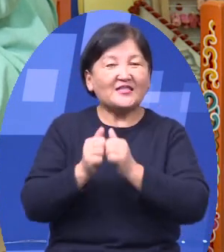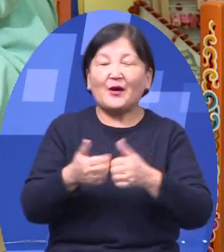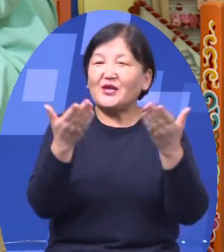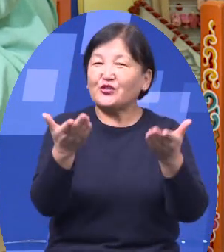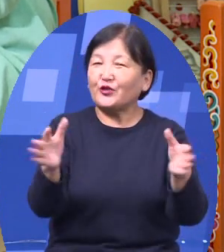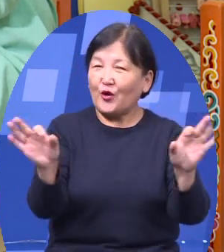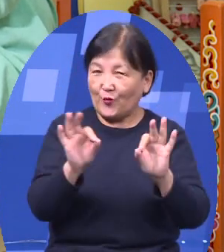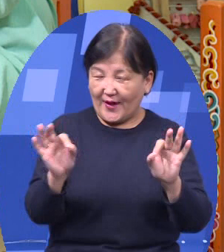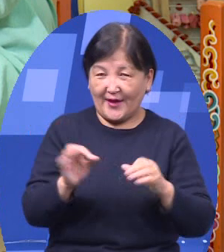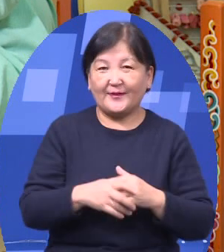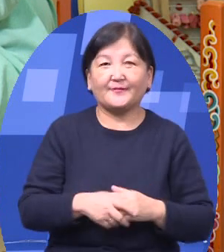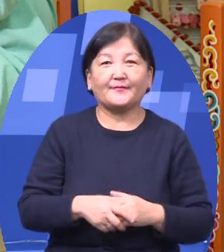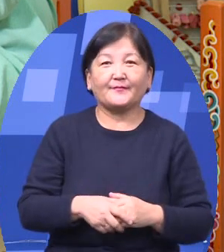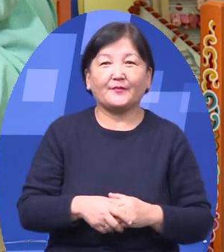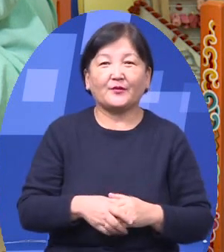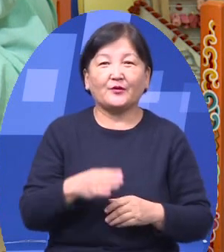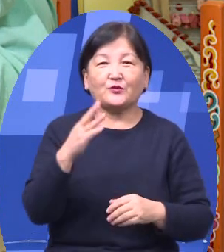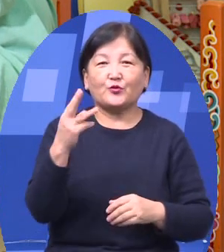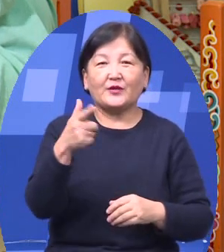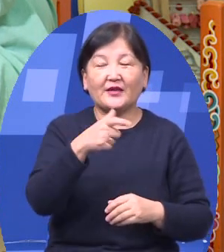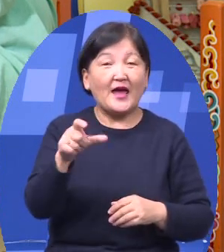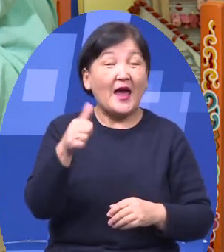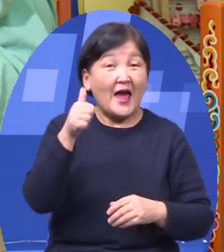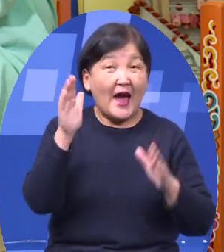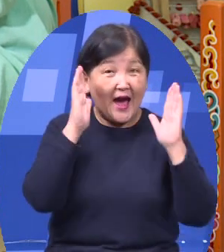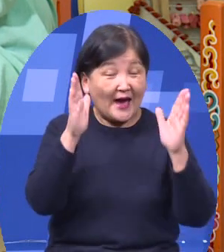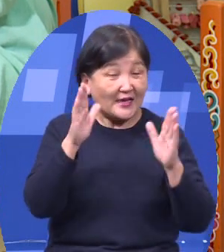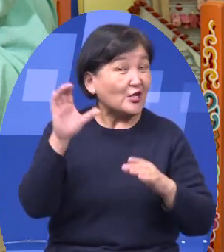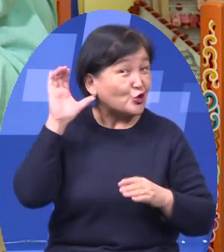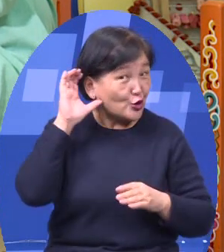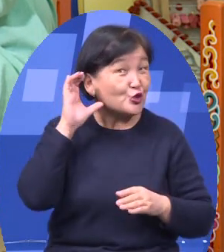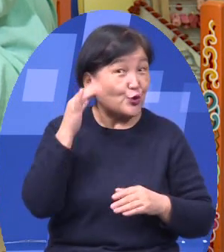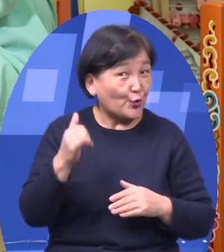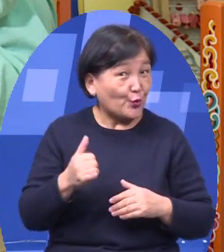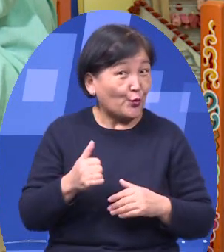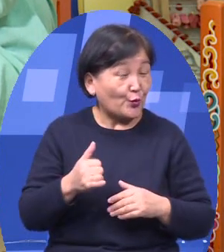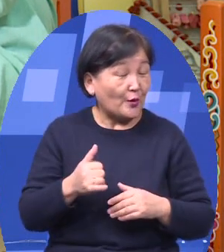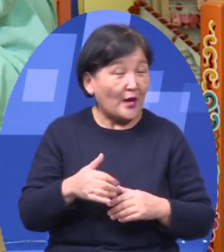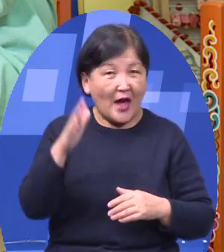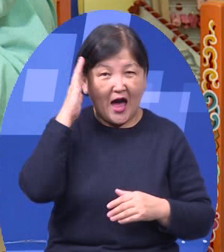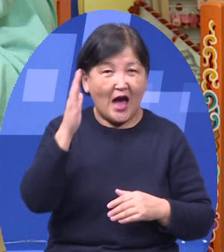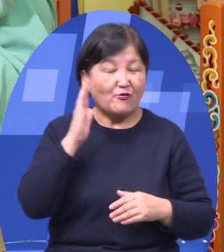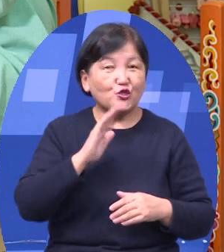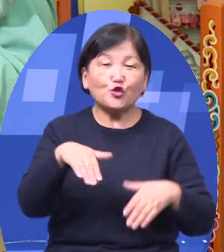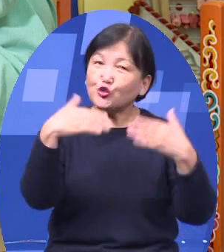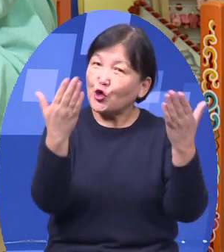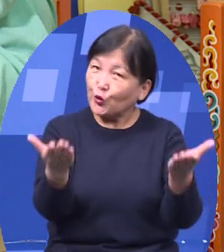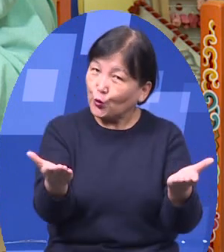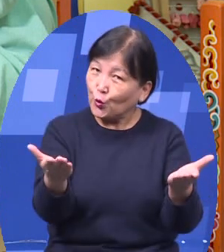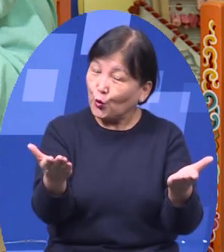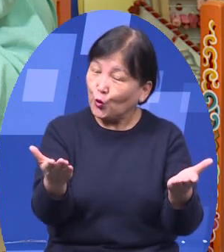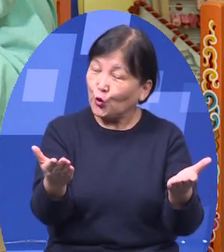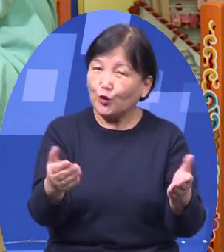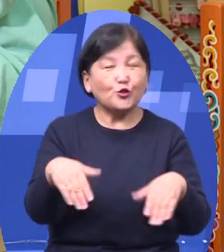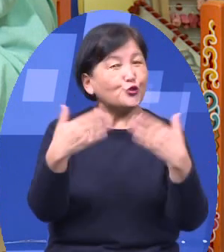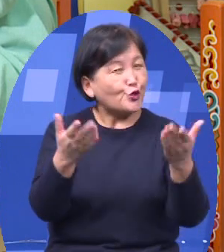золгохгүй. Шүлгээ анхааралтай сонссон хүүхдүүдээ. Аав ээж хоёр яадаг гэж шүлгтэр гарч